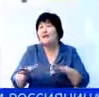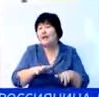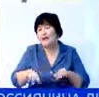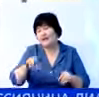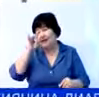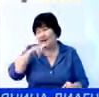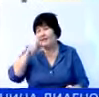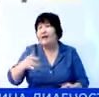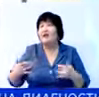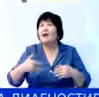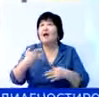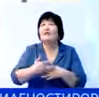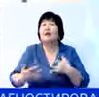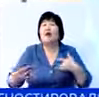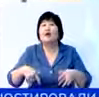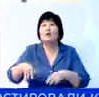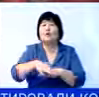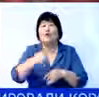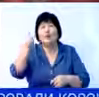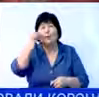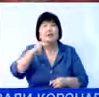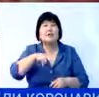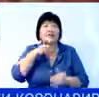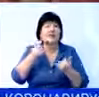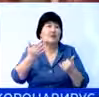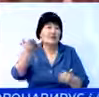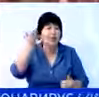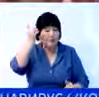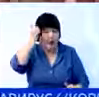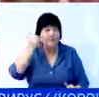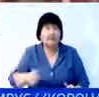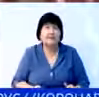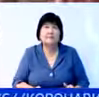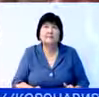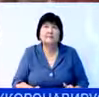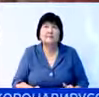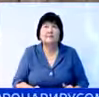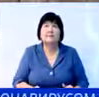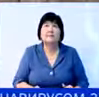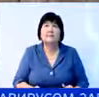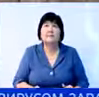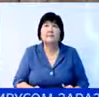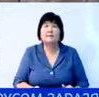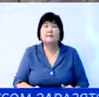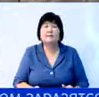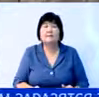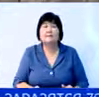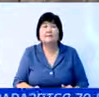театр актеры и зрителей помнят и чтят ее память амина усенова будем баба села в dos конце тпа и телеканал